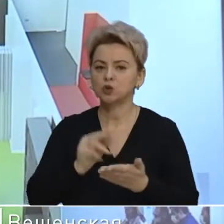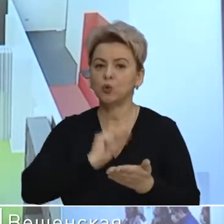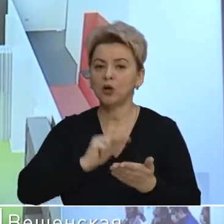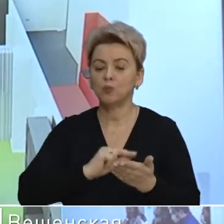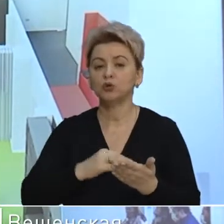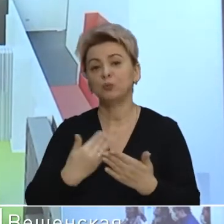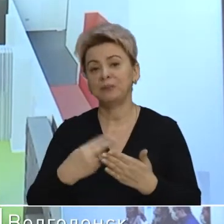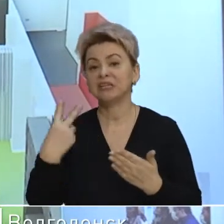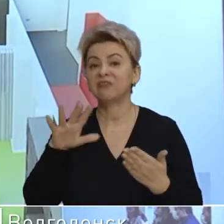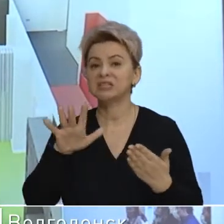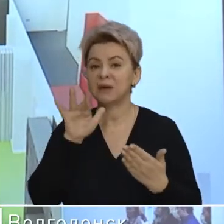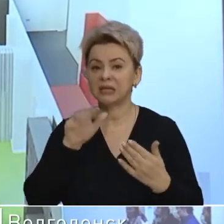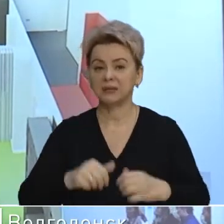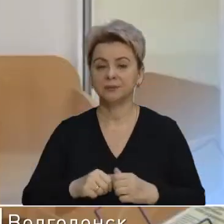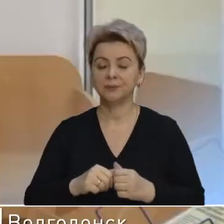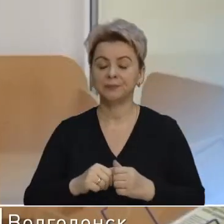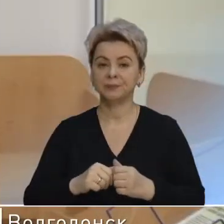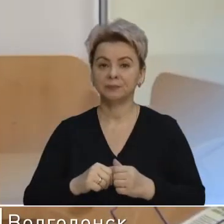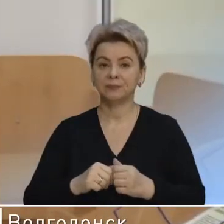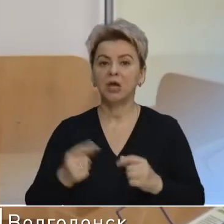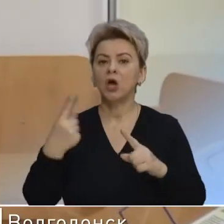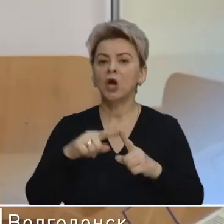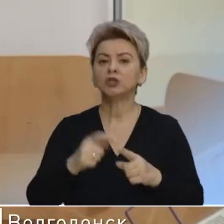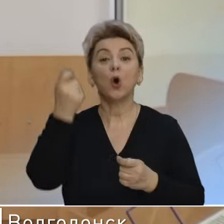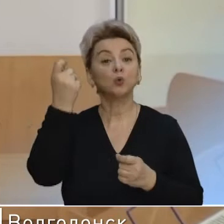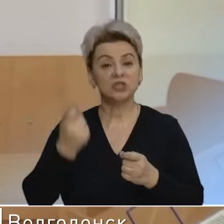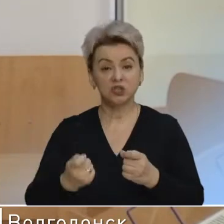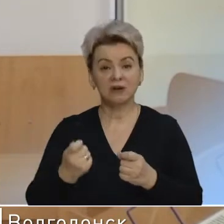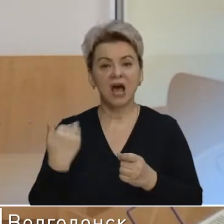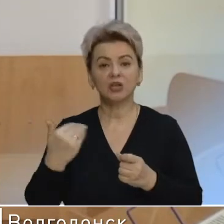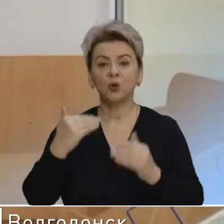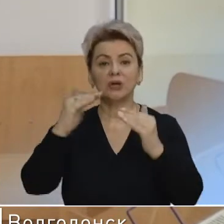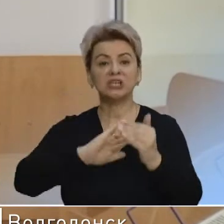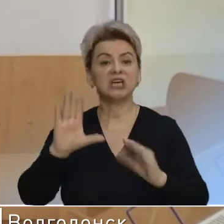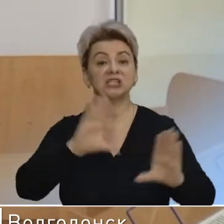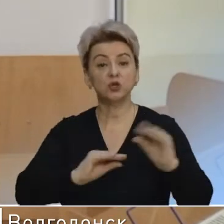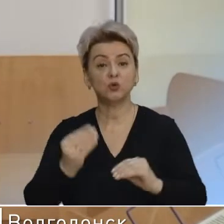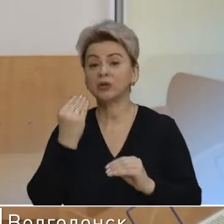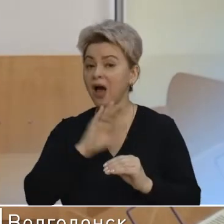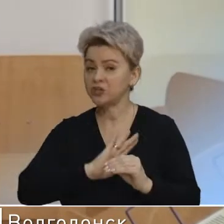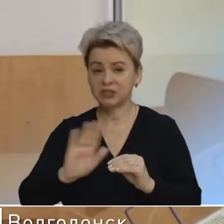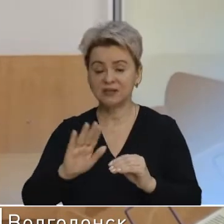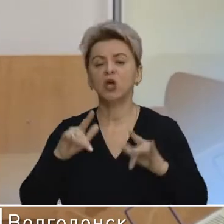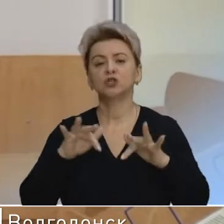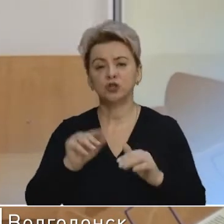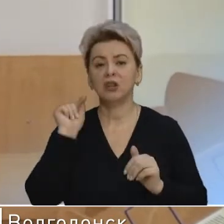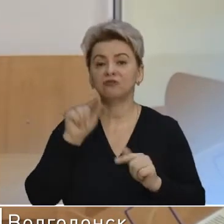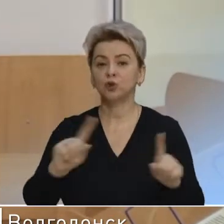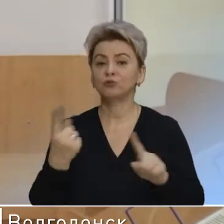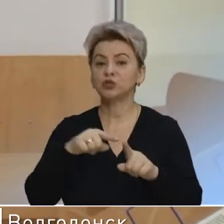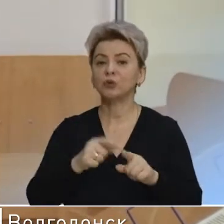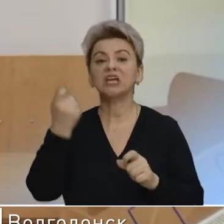не меньше четверти века. Это удешевление, оно не за счет качества. Дело в том, что